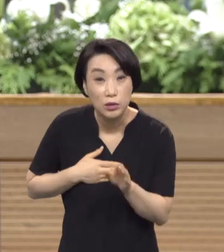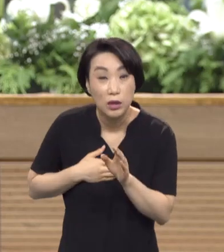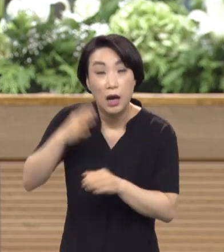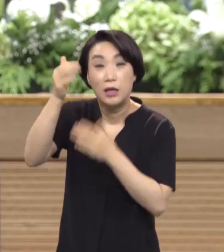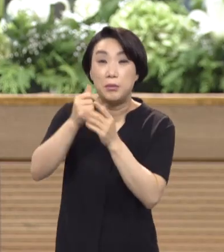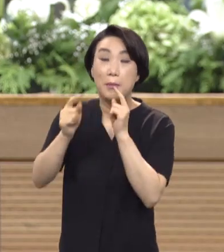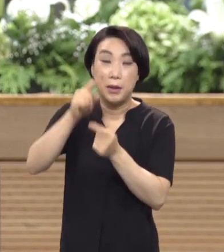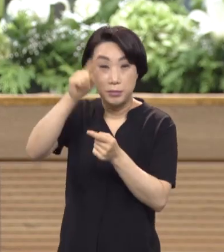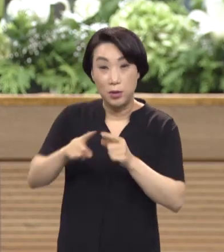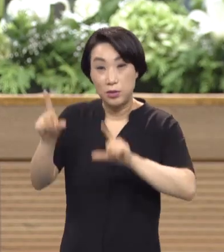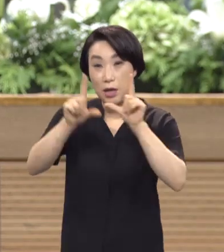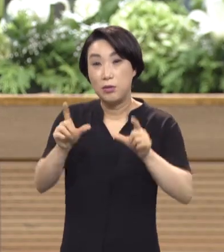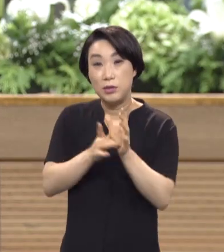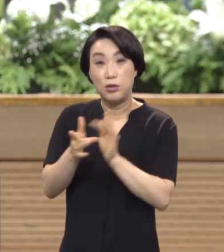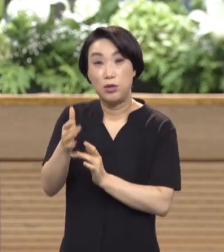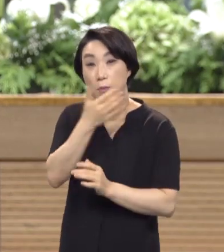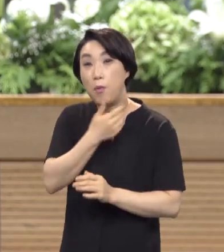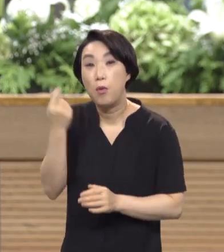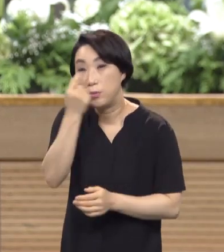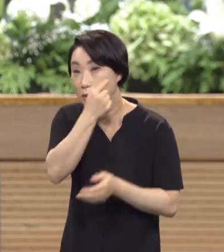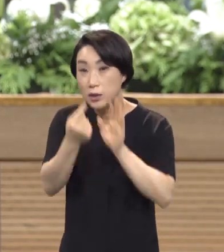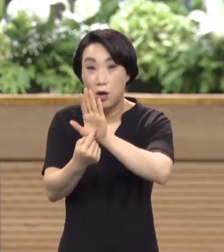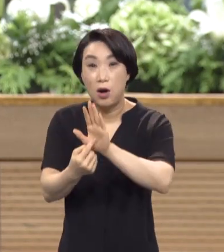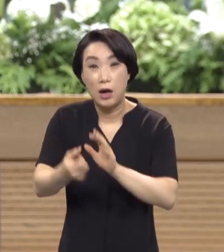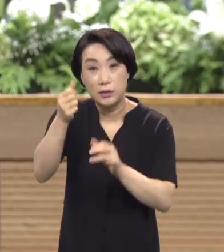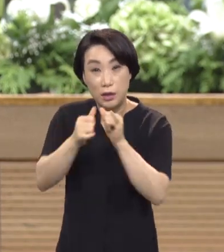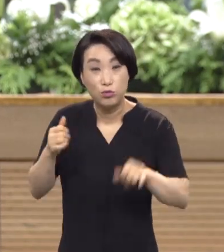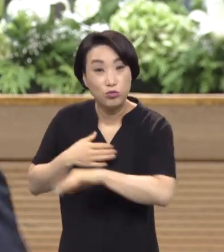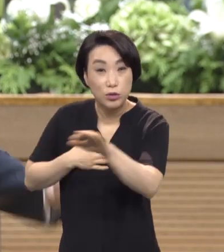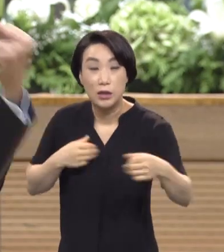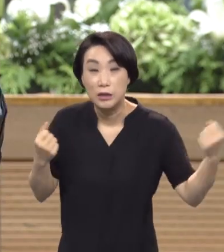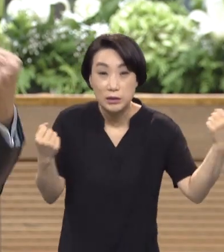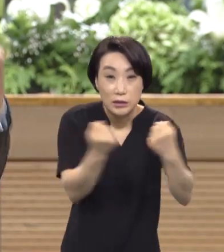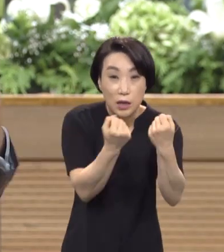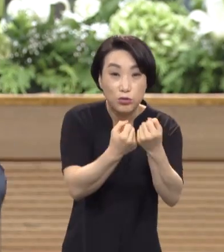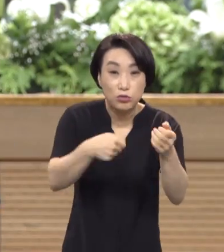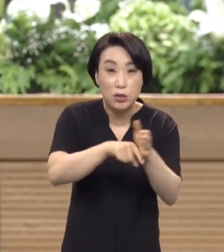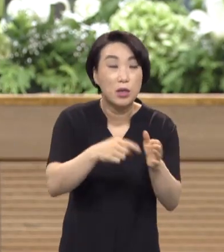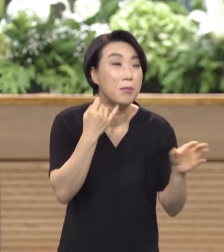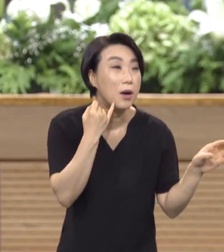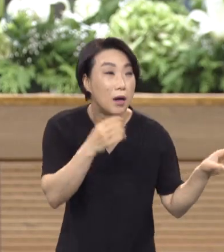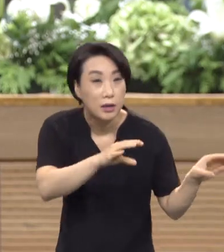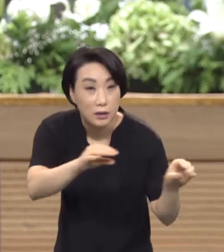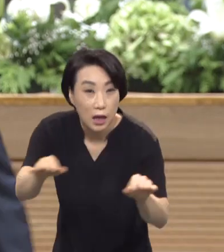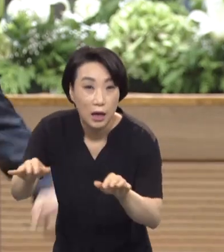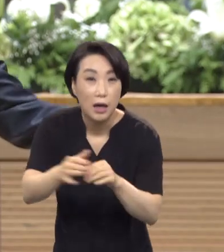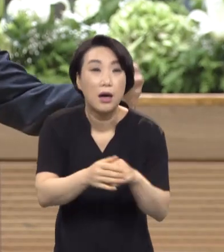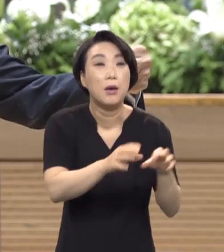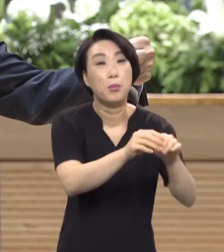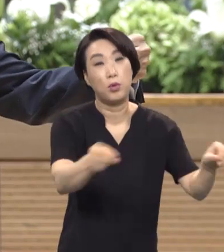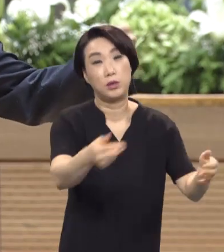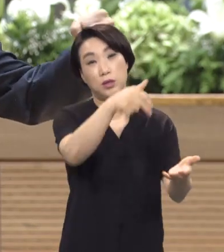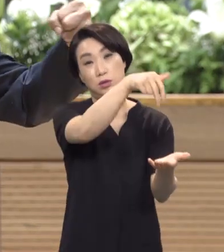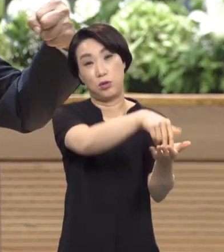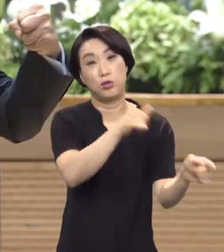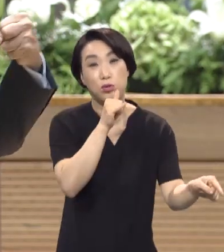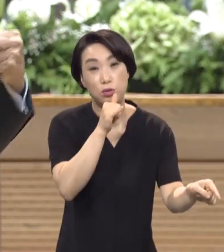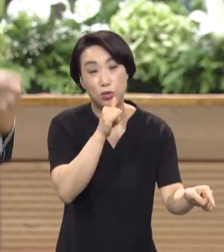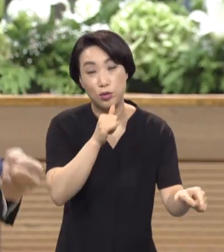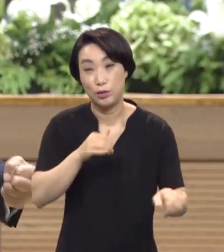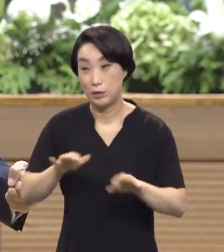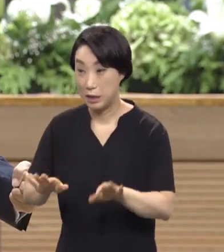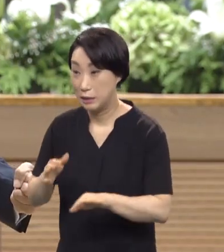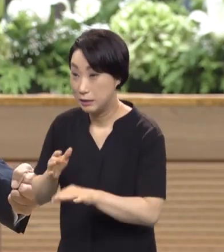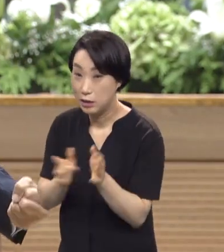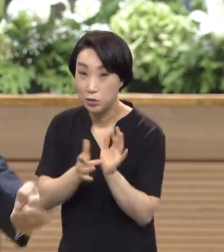하나님의 말씀대로 살고 예수의 복음 증거를 가진 자들과 더불어 싸우려고 바닷가 모래 위에 섰더라. 우리